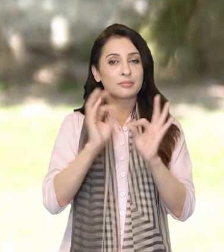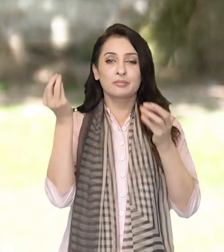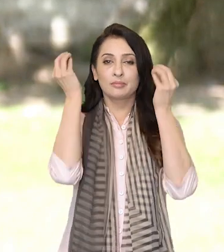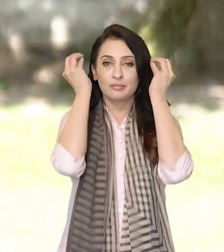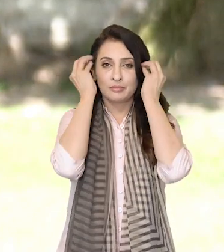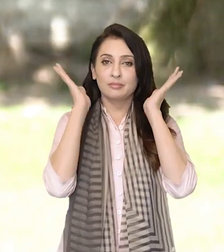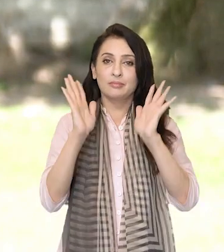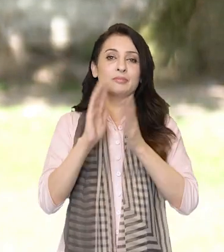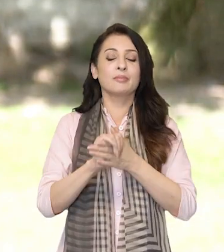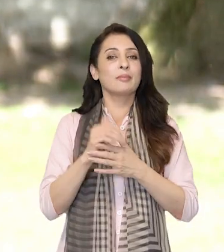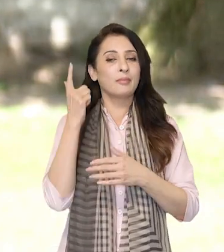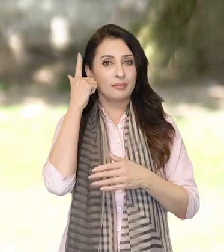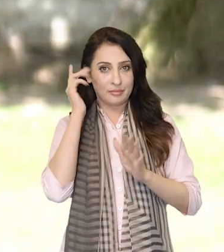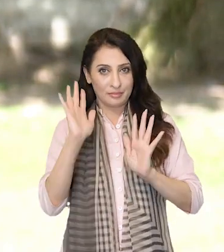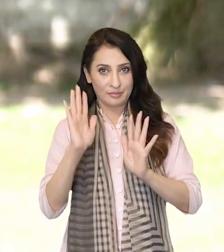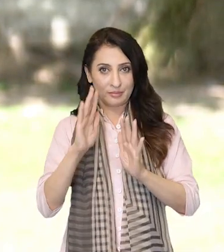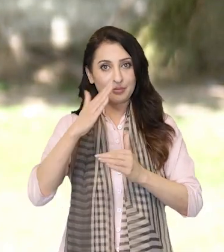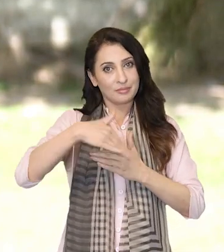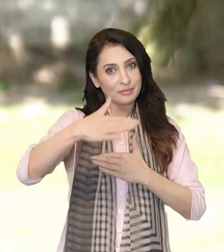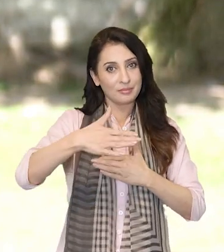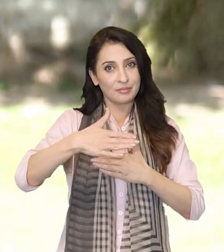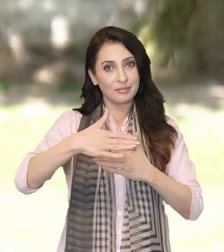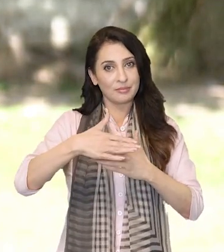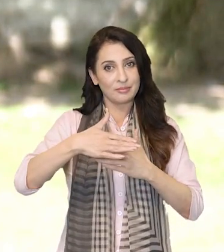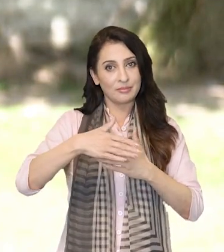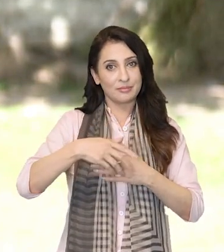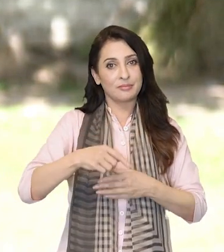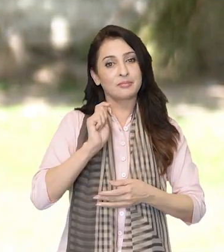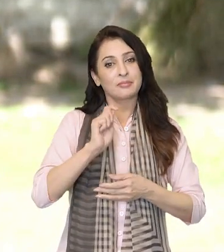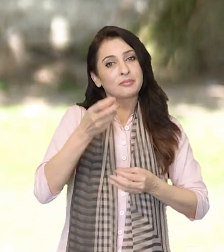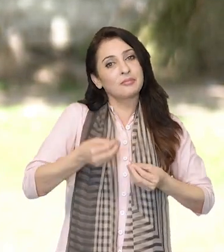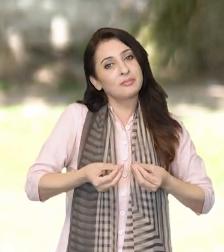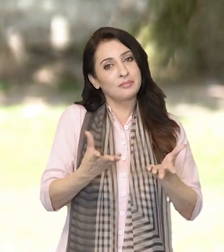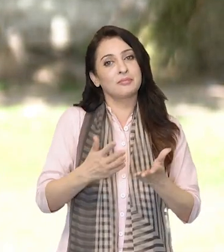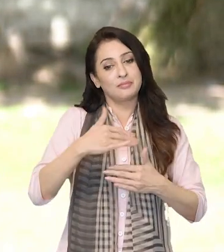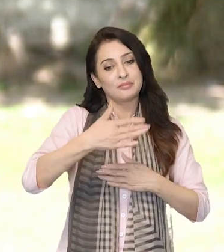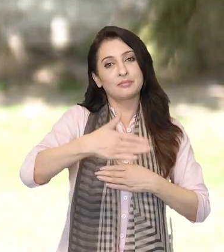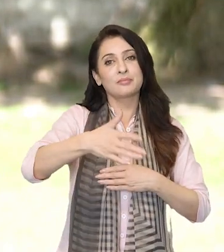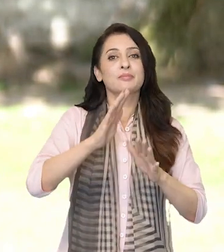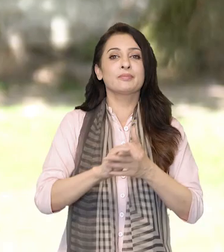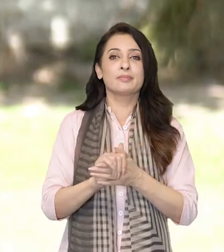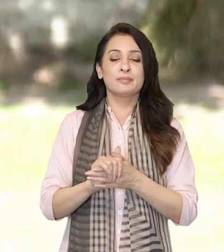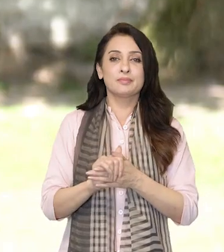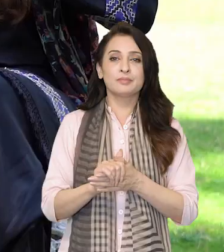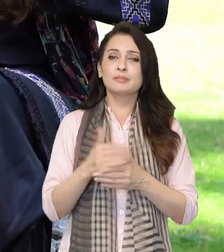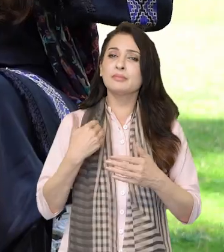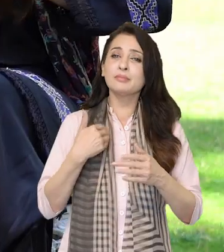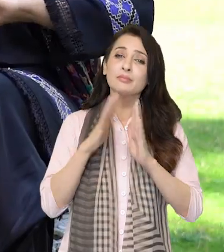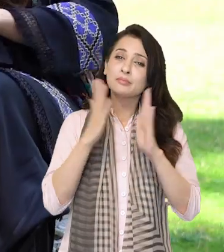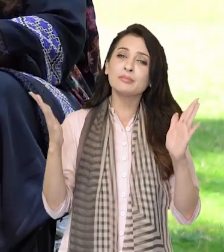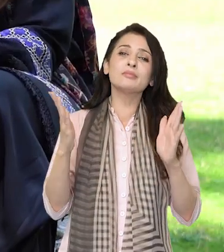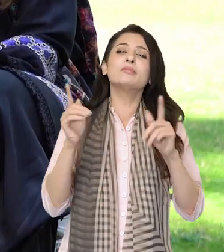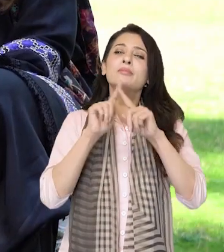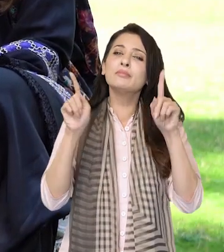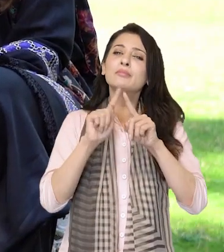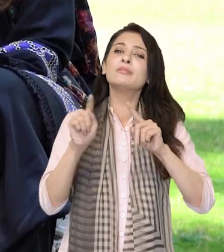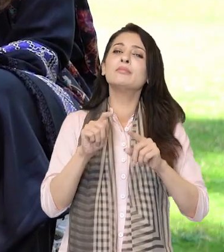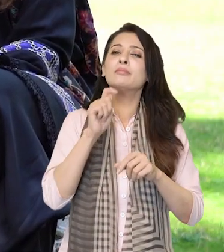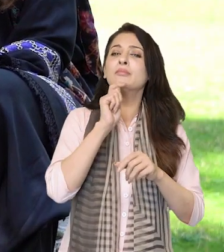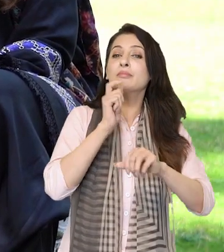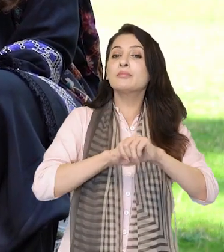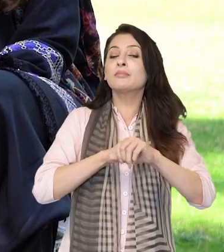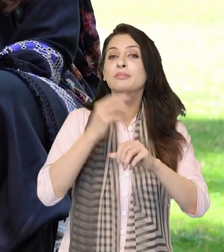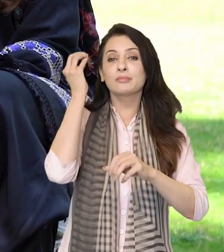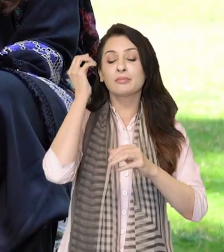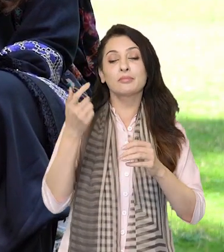और किस चीज़ के केपेबल हैं। हम लिटरली नीयत करते हैं इंशाल्लाह, एंड देन थिंग्स जस्ट स्टार्ट हैपनिंग। ये हमारे साथ मल्टीपल टाइम्स